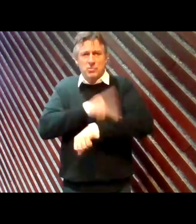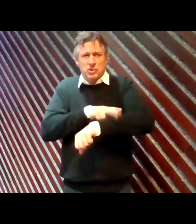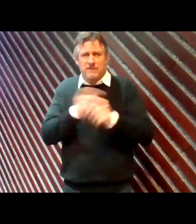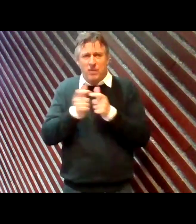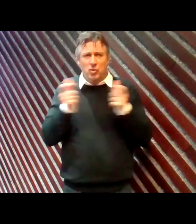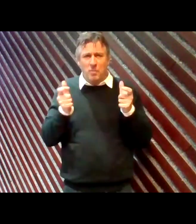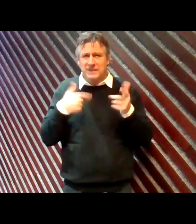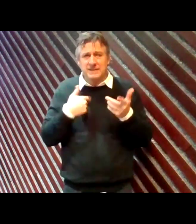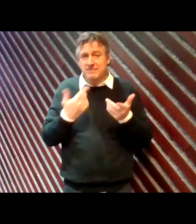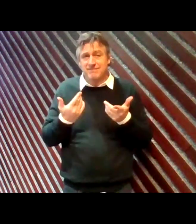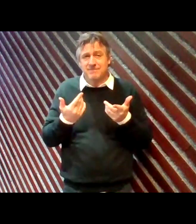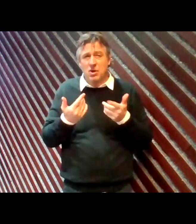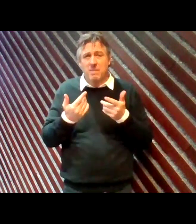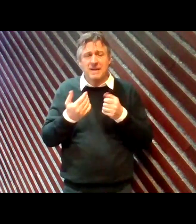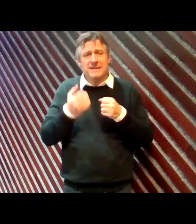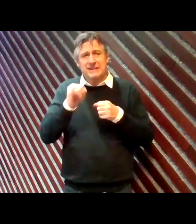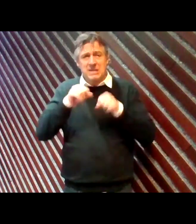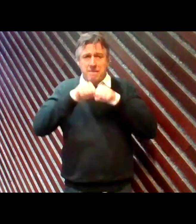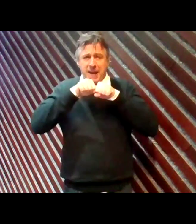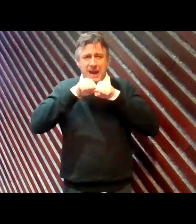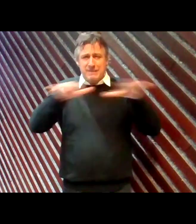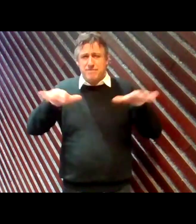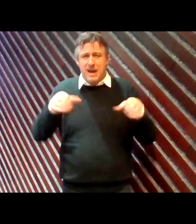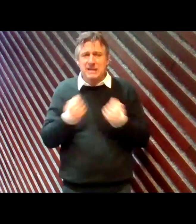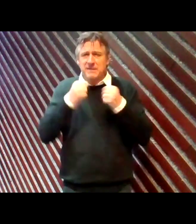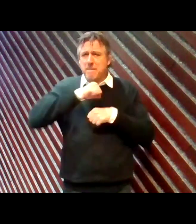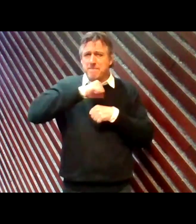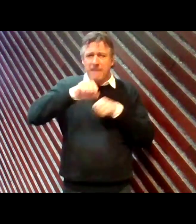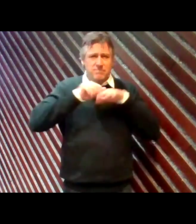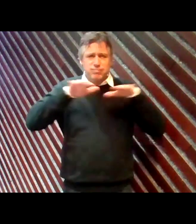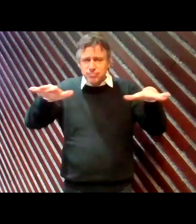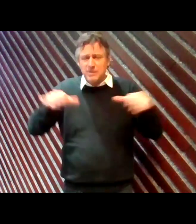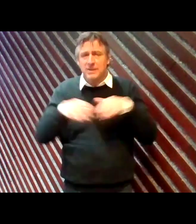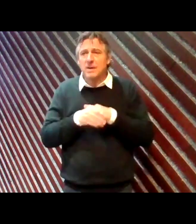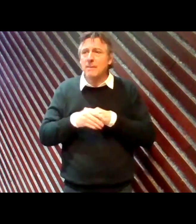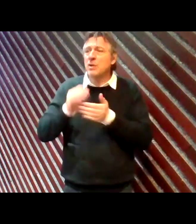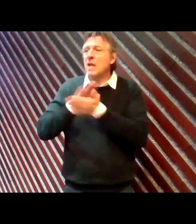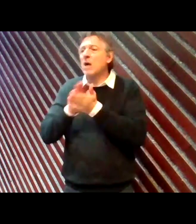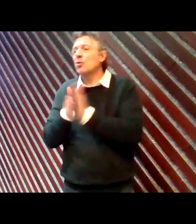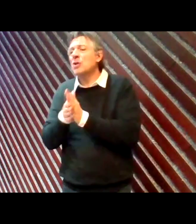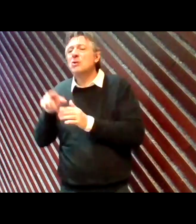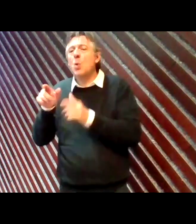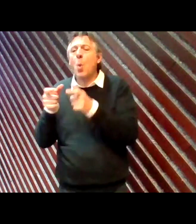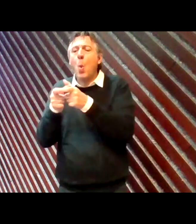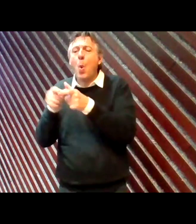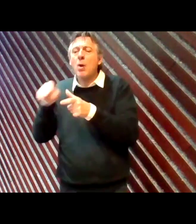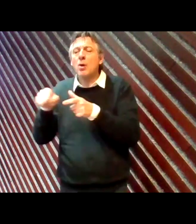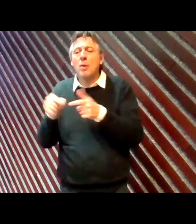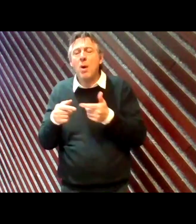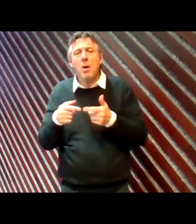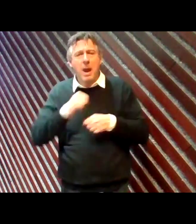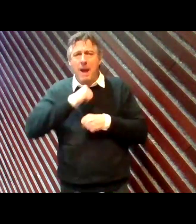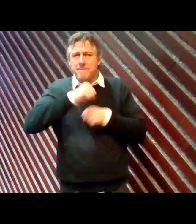'activité et ce qui n pas vrai forcément pour une association où peut-être que l'association elle ne pas forcément mesurer son